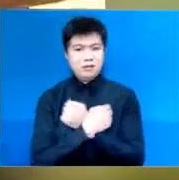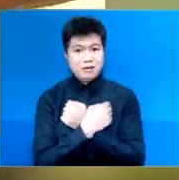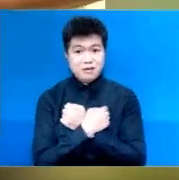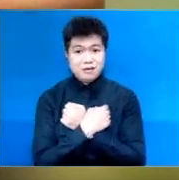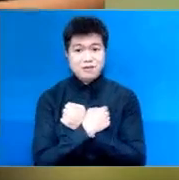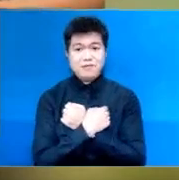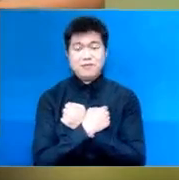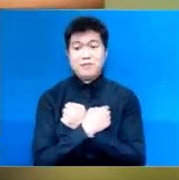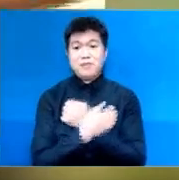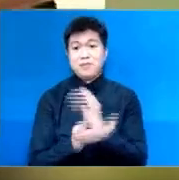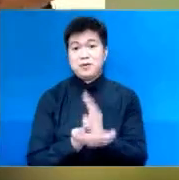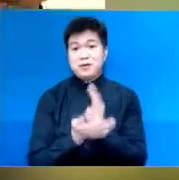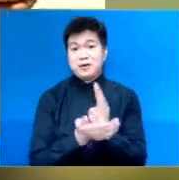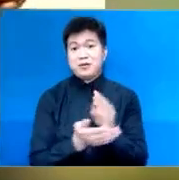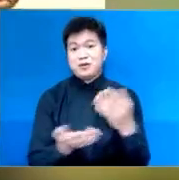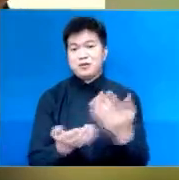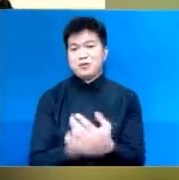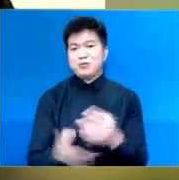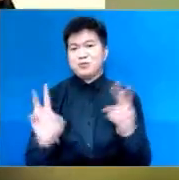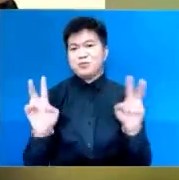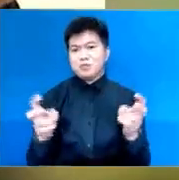tawag?